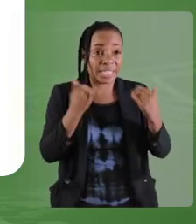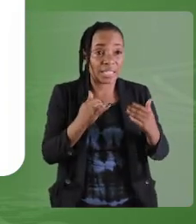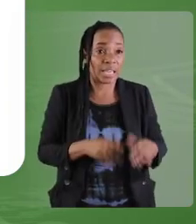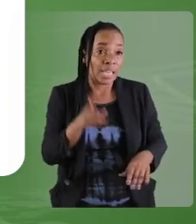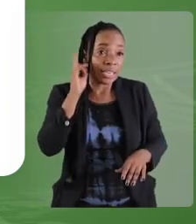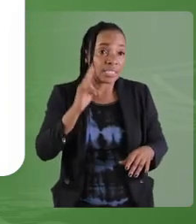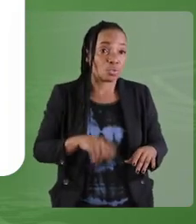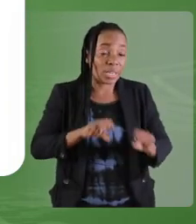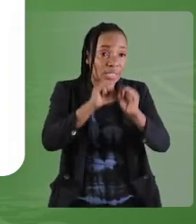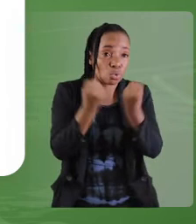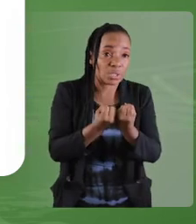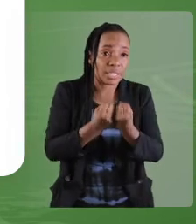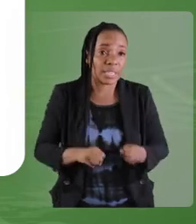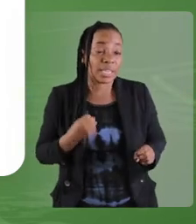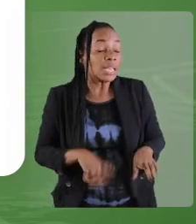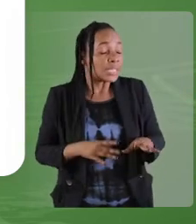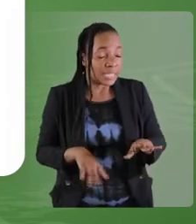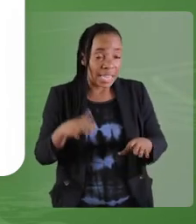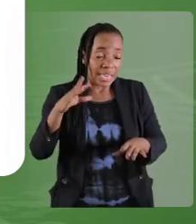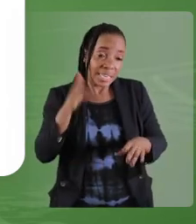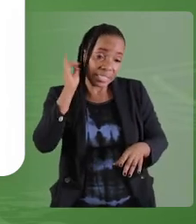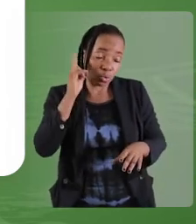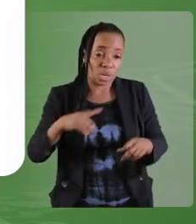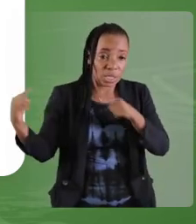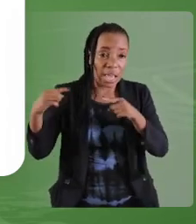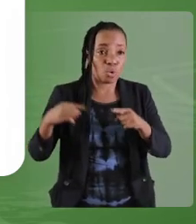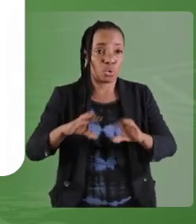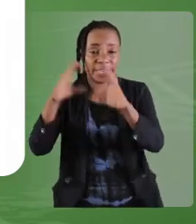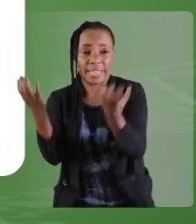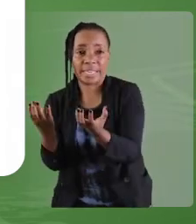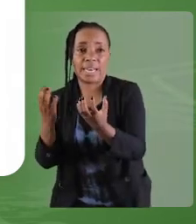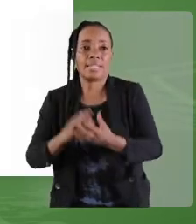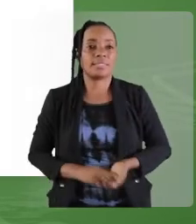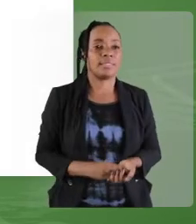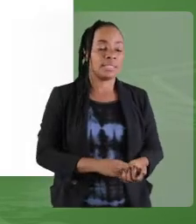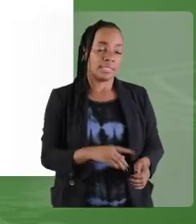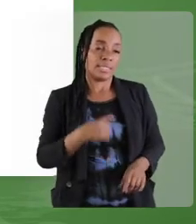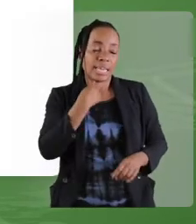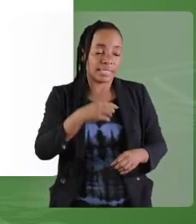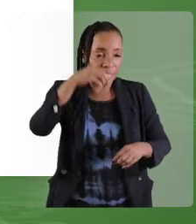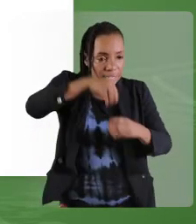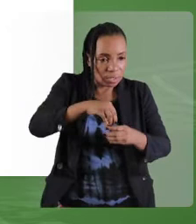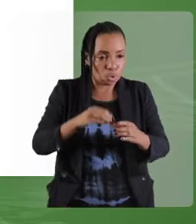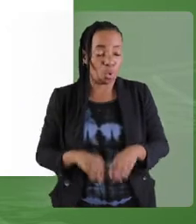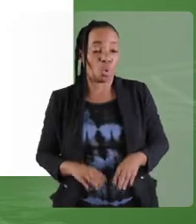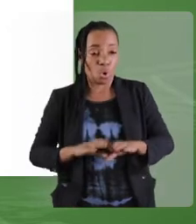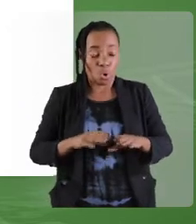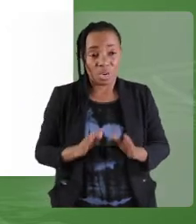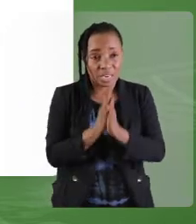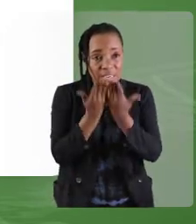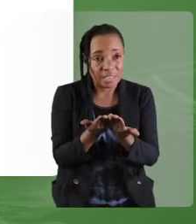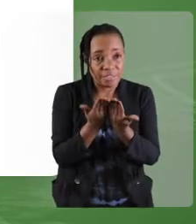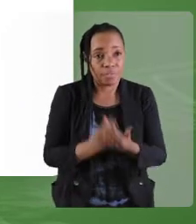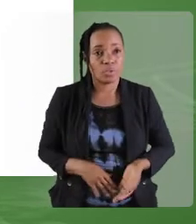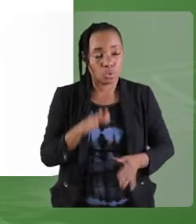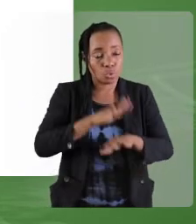classes, confère l'ouvrage commun, le manifeste du Parti communiste. En guise de synthèse de